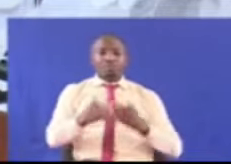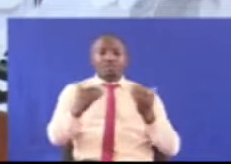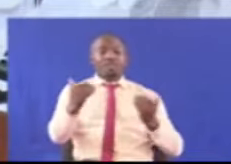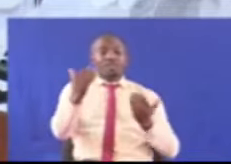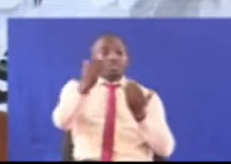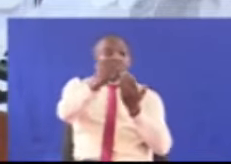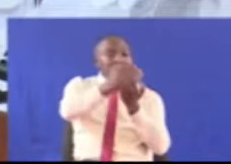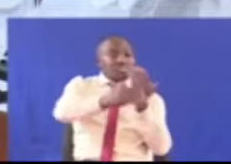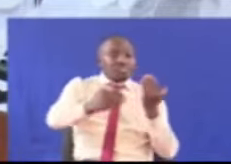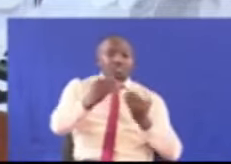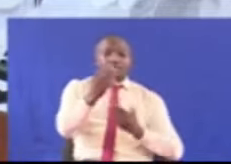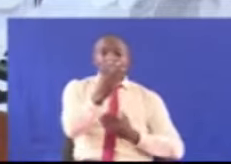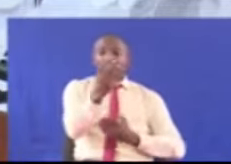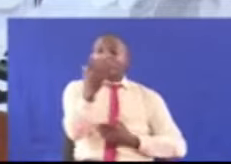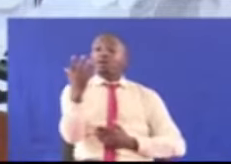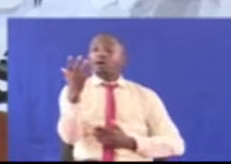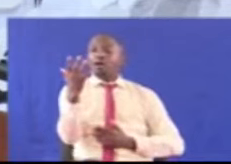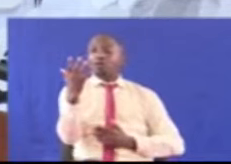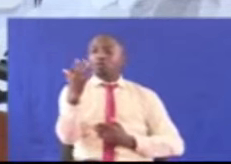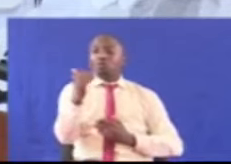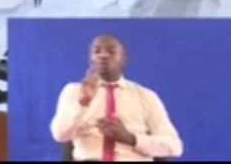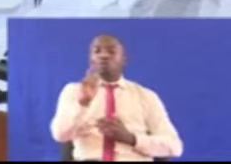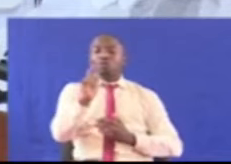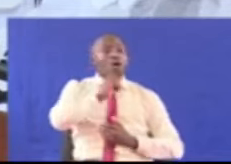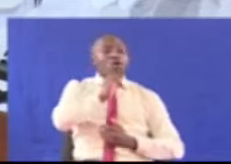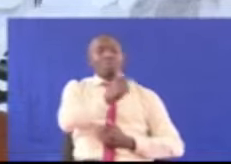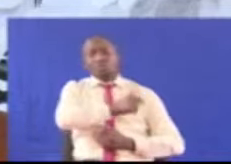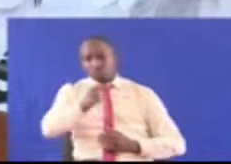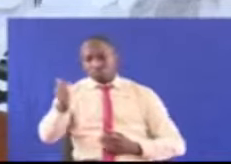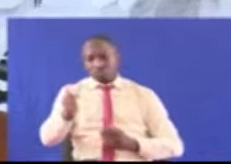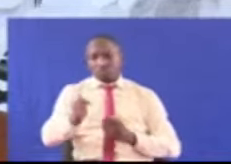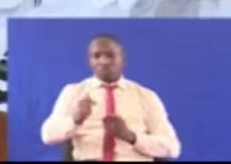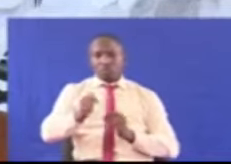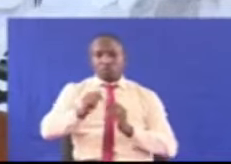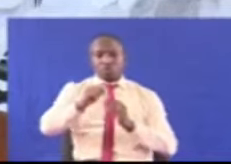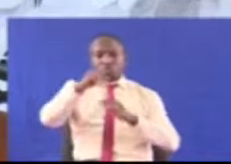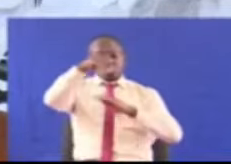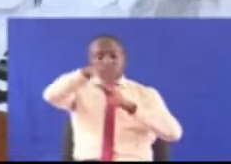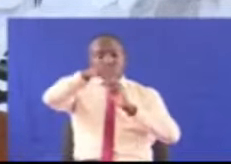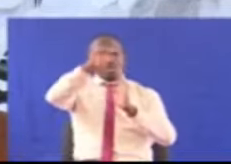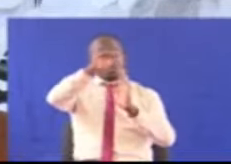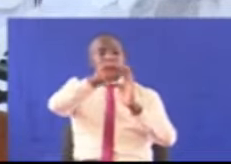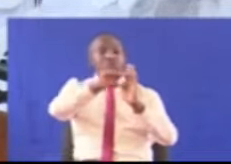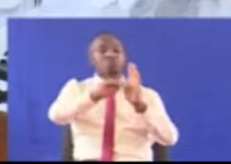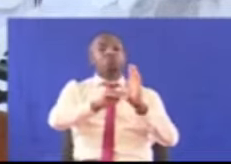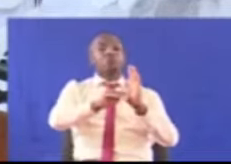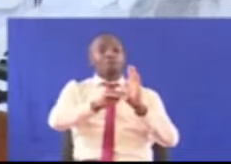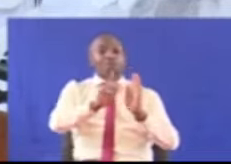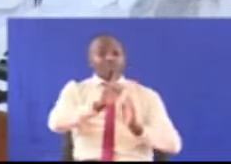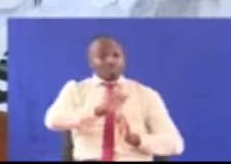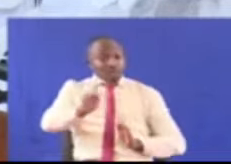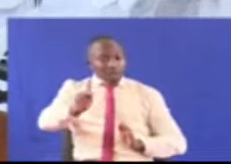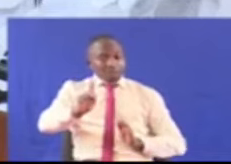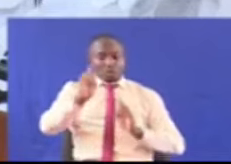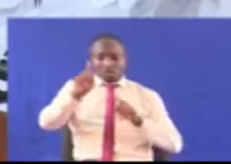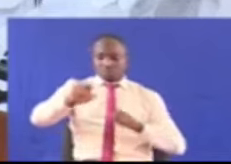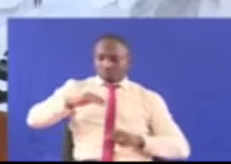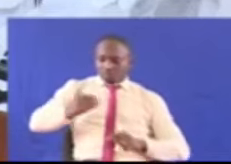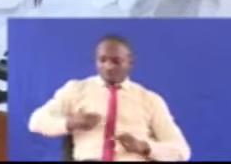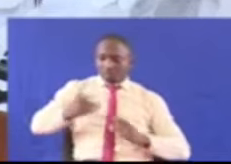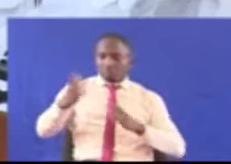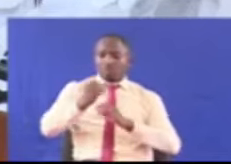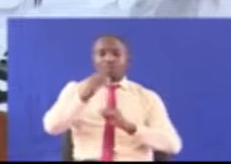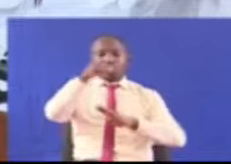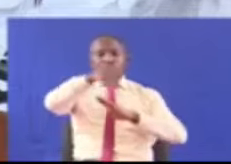25 tulikosa kura mbili mbili. Lakini ngoma hii ilikuwa kwenda 200 na